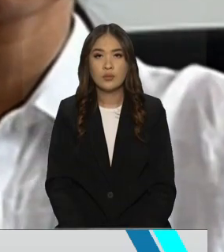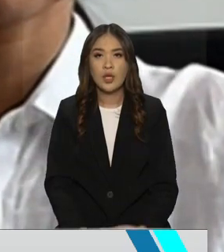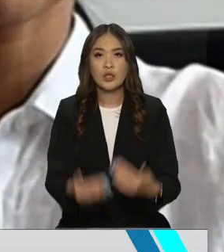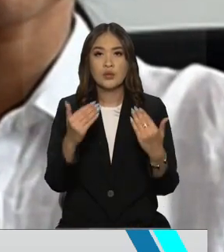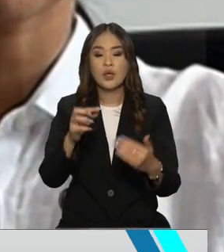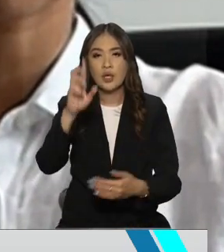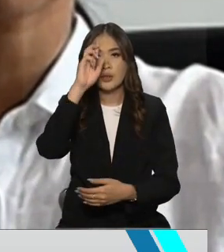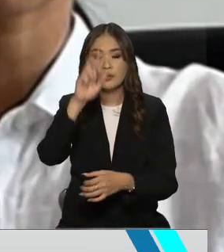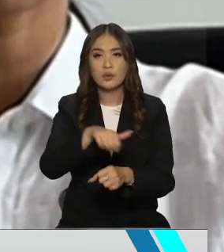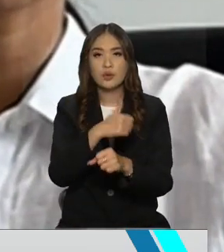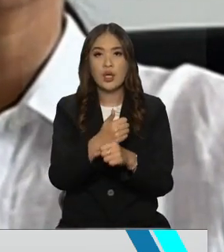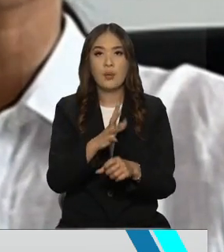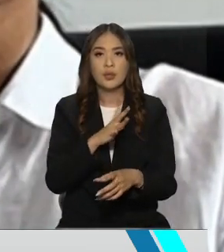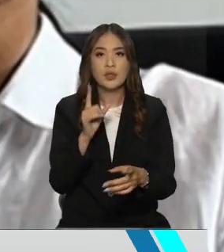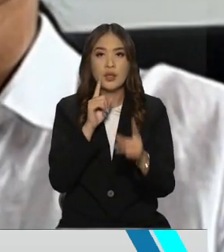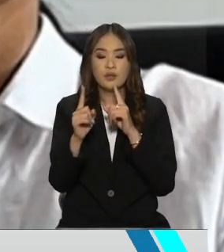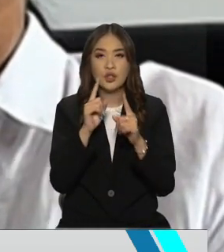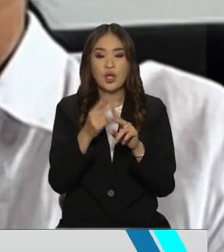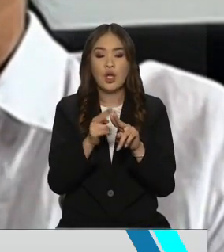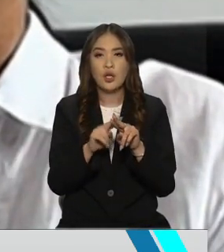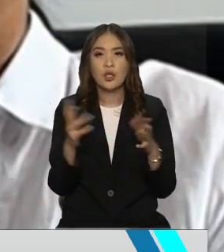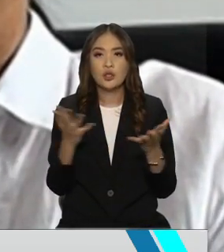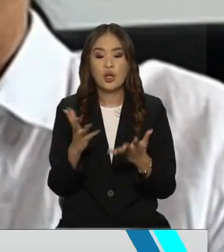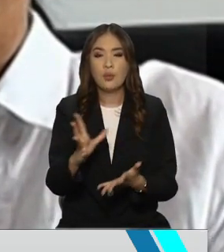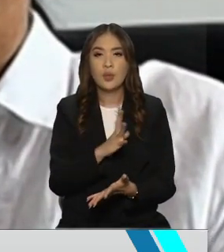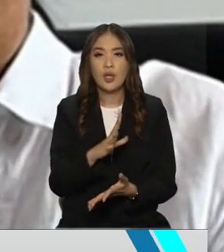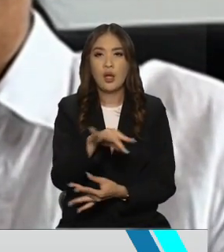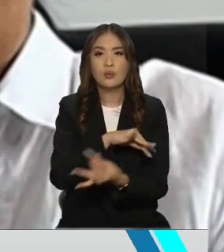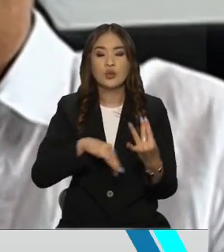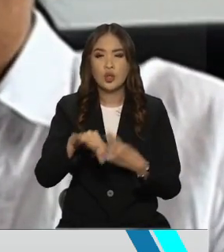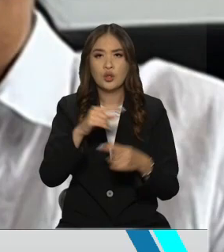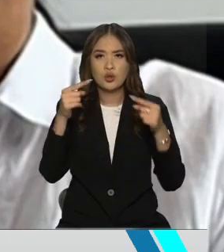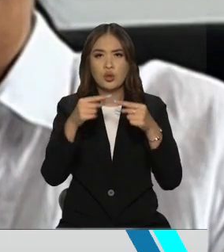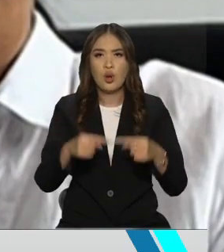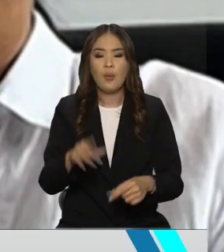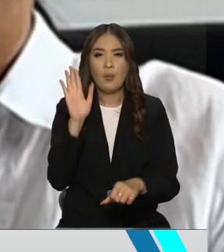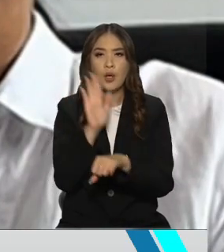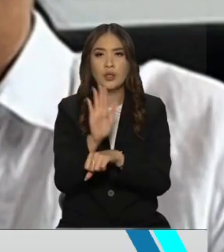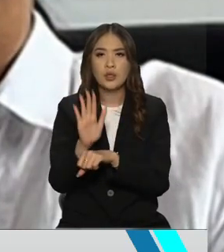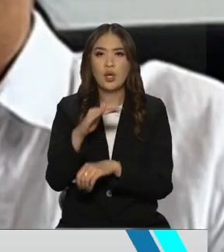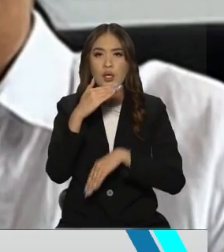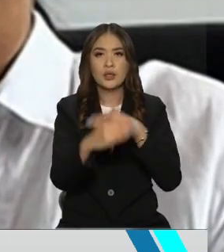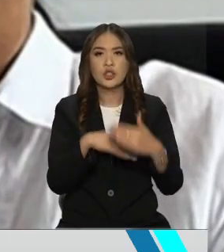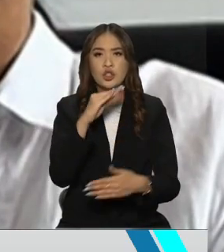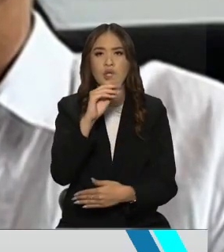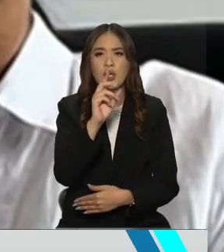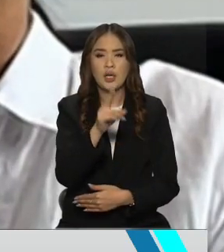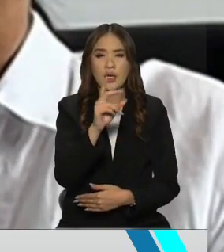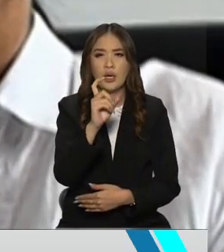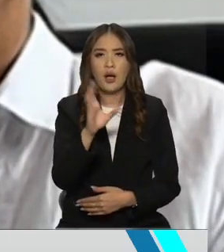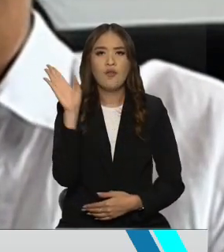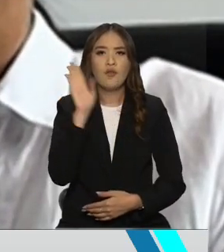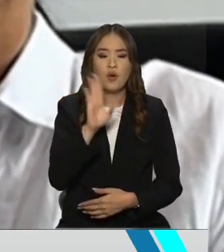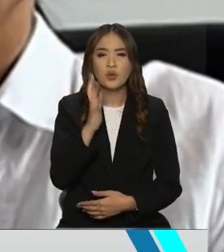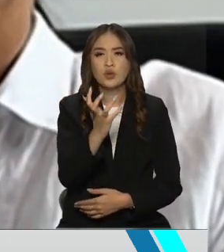глава государства провел совещание, в ходе которого были обсуждены данные конкретные поручения в сфере развития ЖКХ, вода,